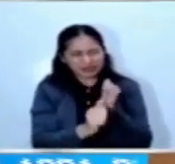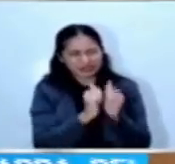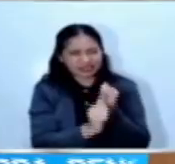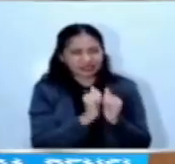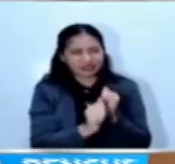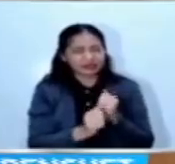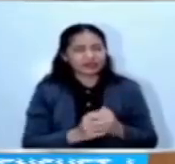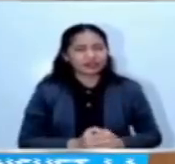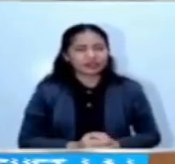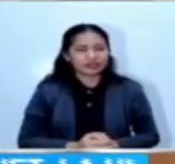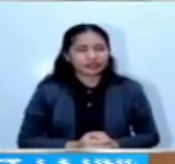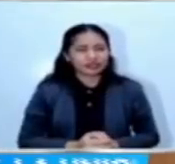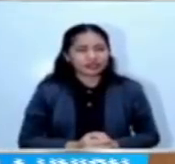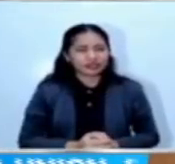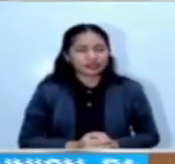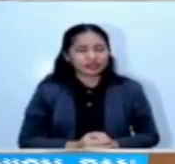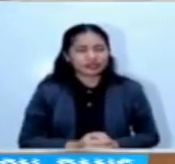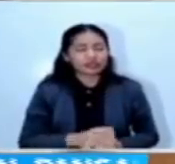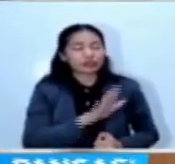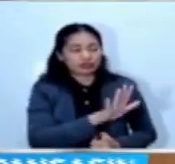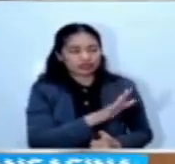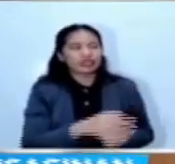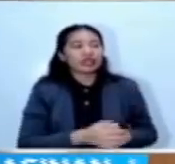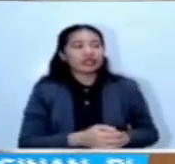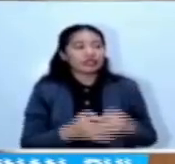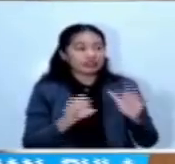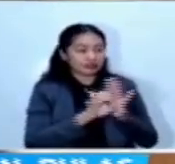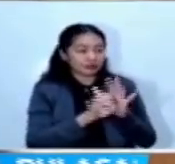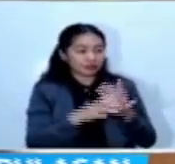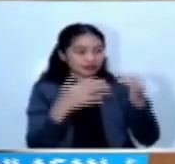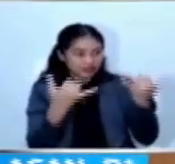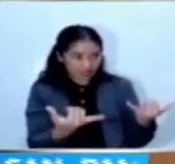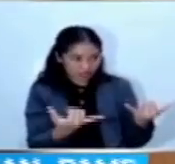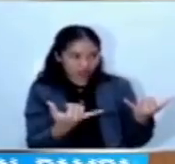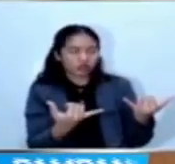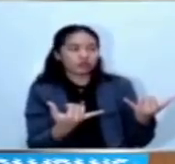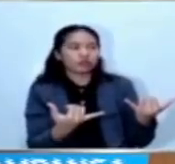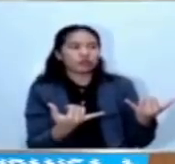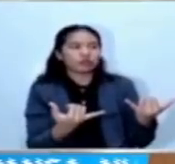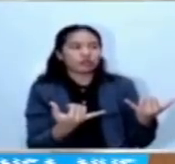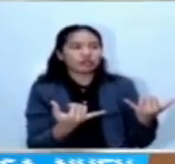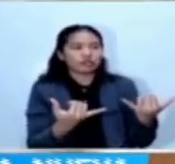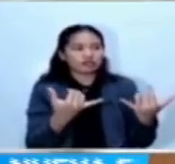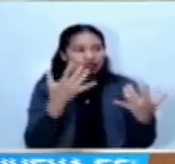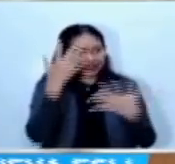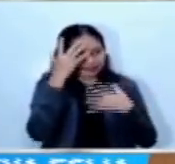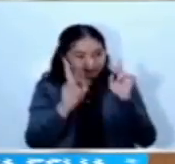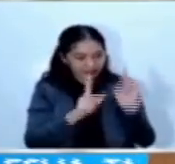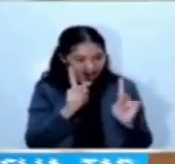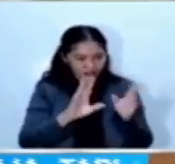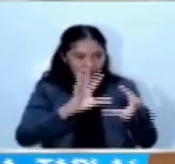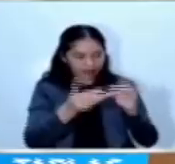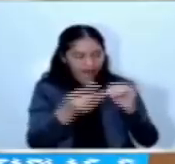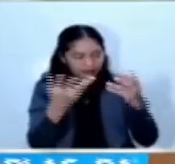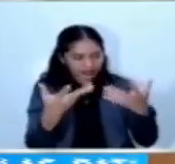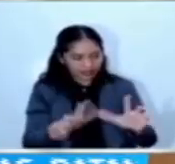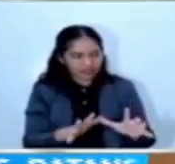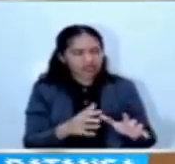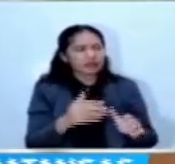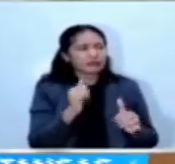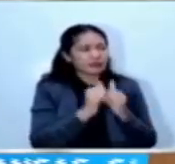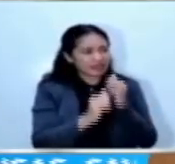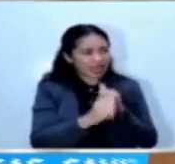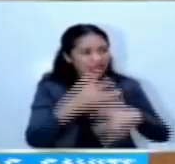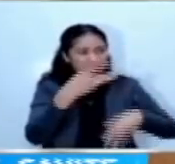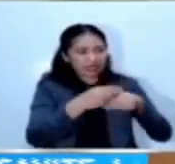natin ngayon, plus 30%, doon po doon sa mga hindi pa natetest, meron po, no? At hindi rin ako contact tracing ng